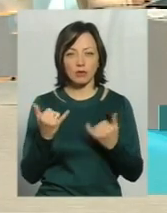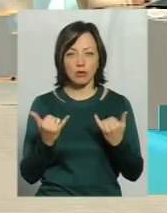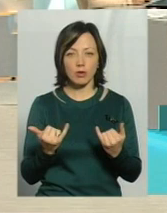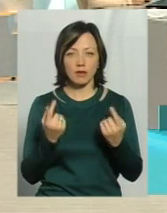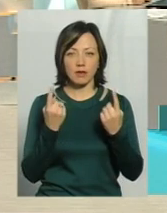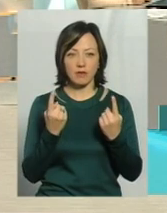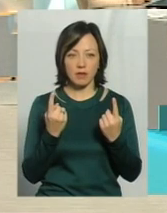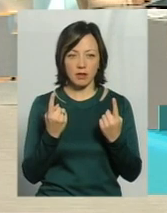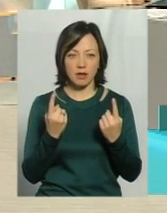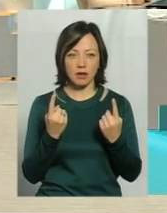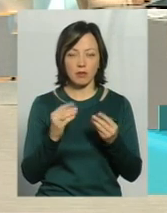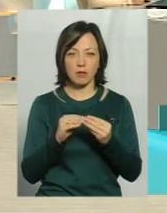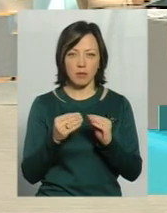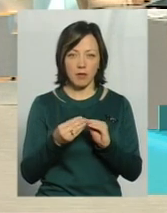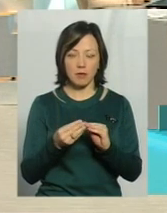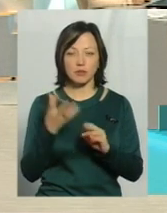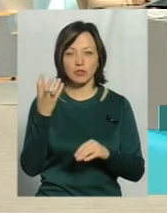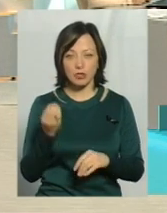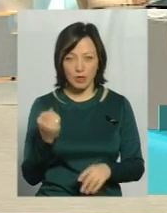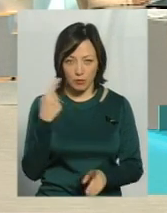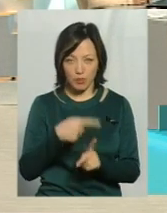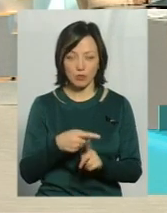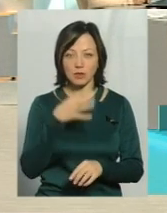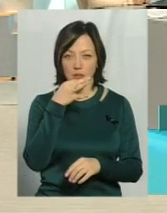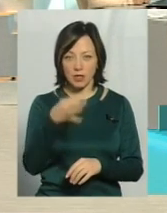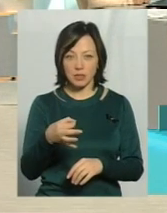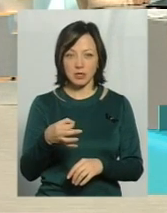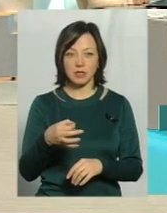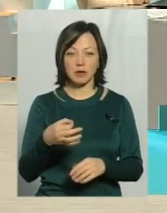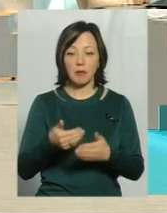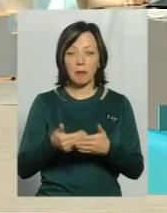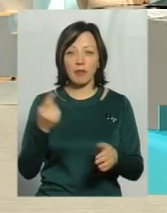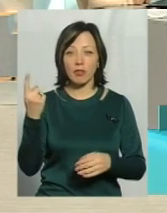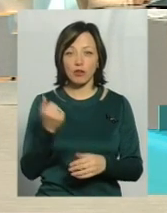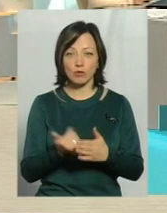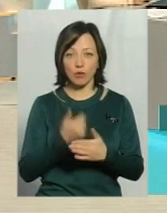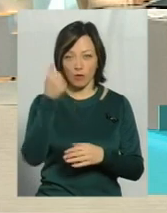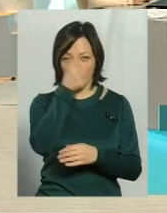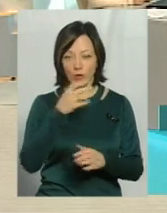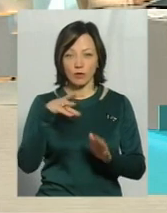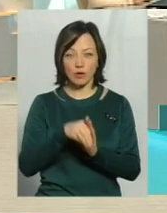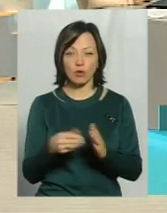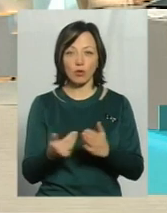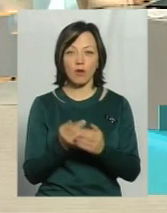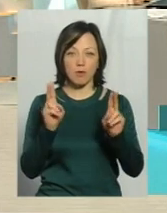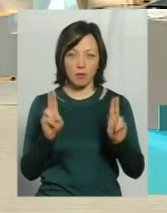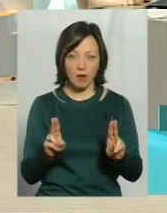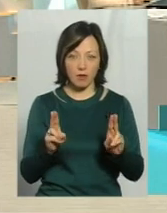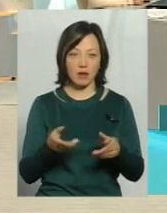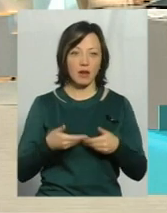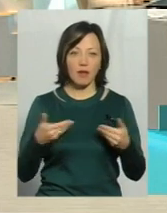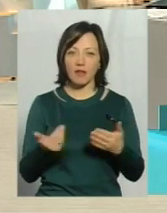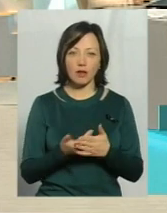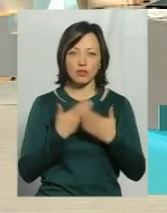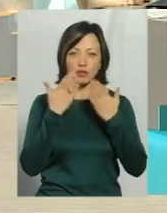велика вимога. Мало того, я ще скажу, що за тиждень до Нового року війшли нові правила. Знову ж таки, вони для нас не нові,